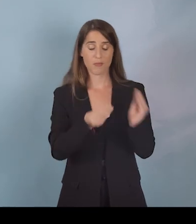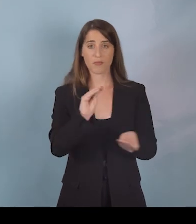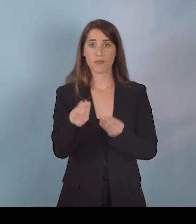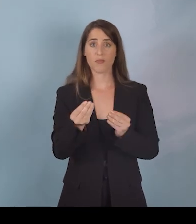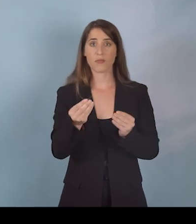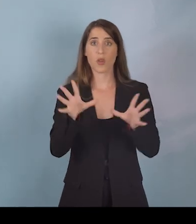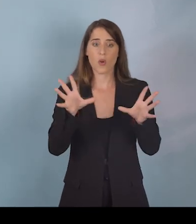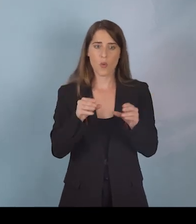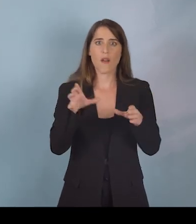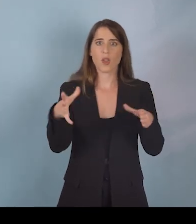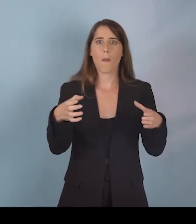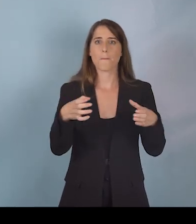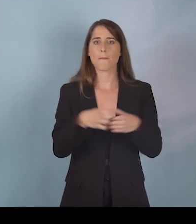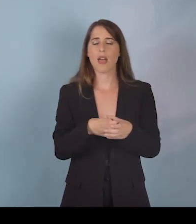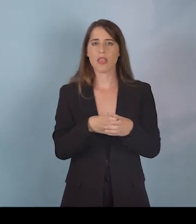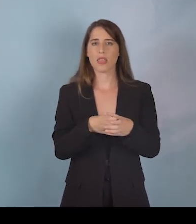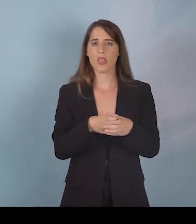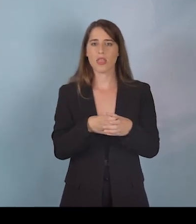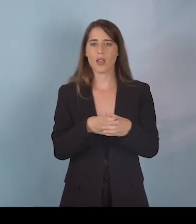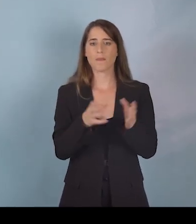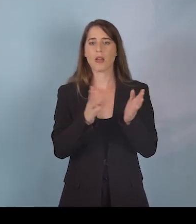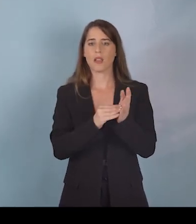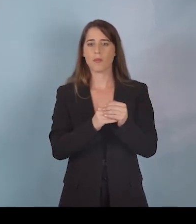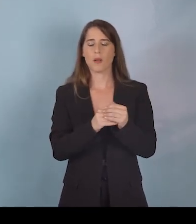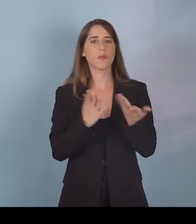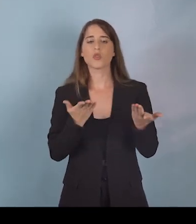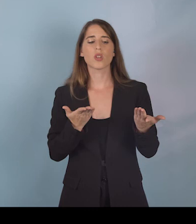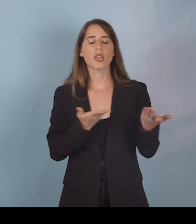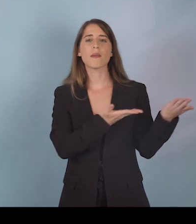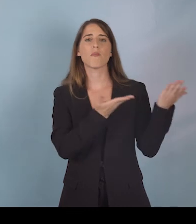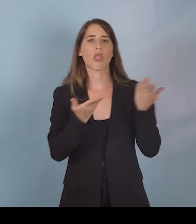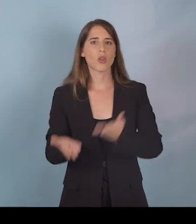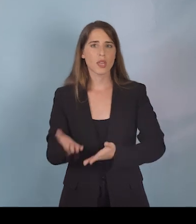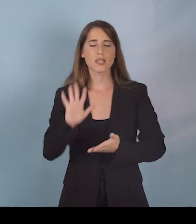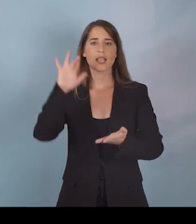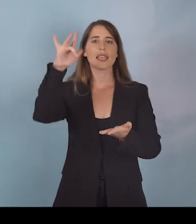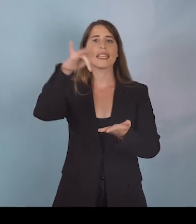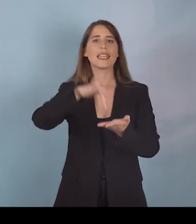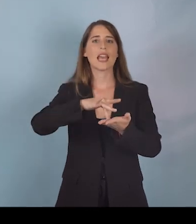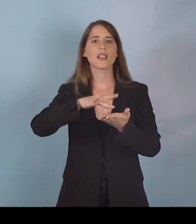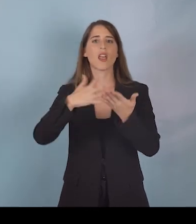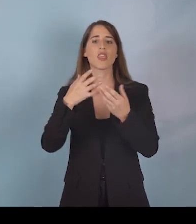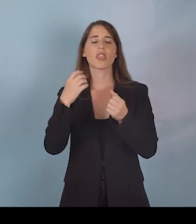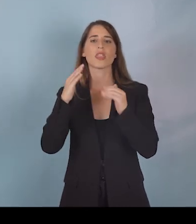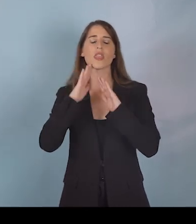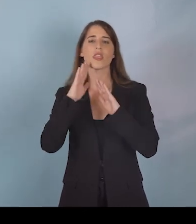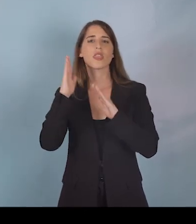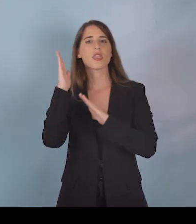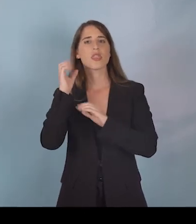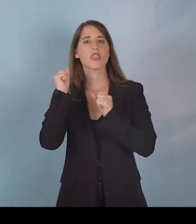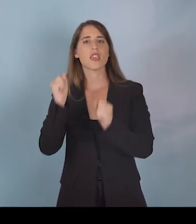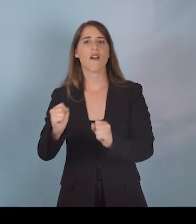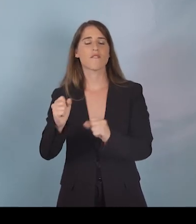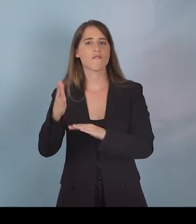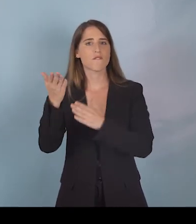το τομέα αφορούν πάρα πολλά. Οι όροι υποδοχής, τα κέντρα διαβίωσης, οι συνθήκες